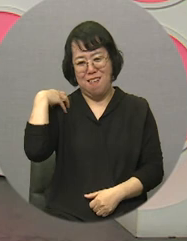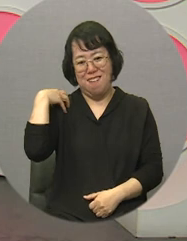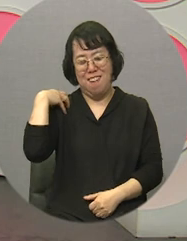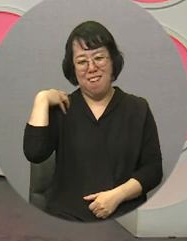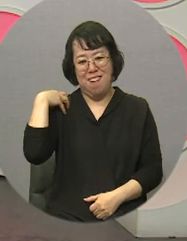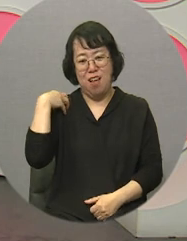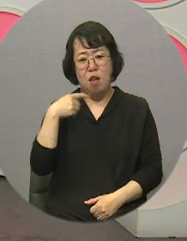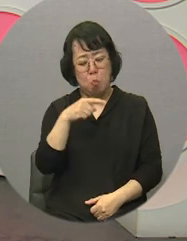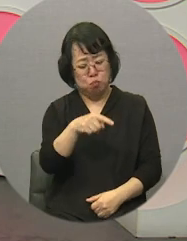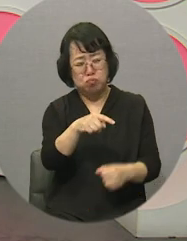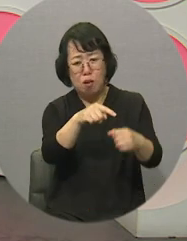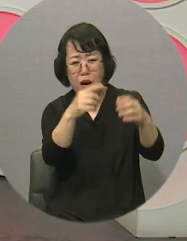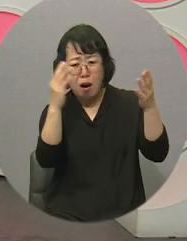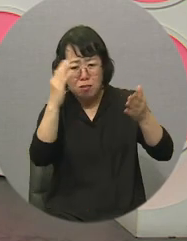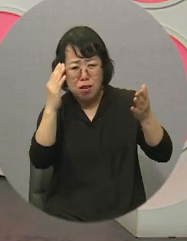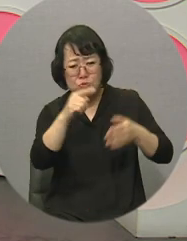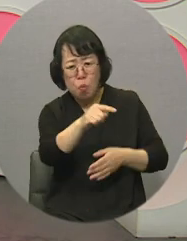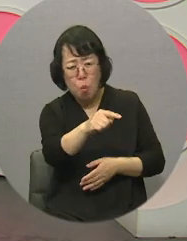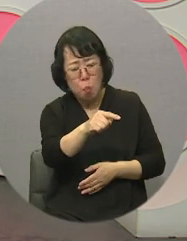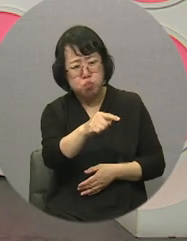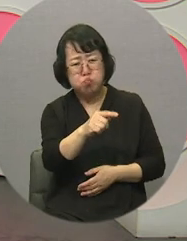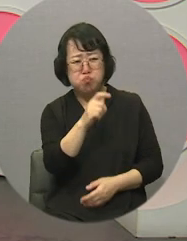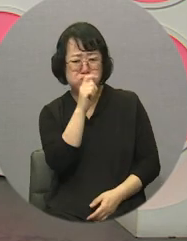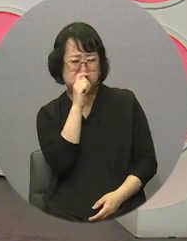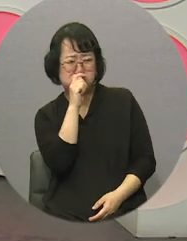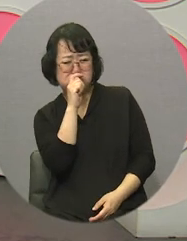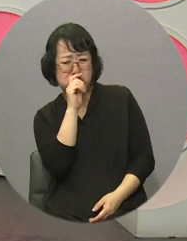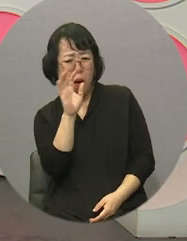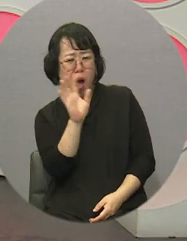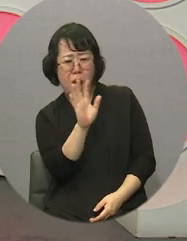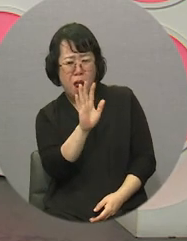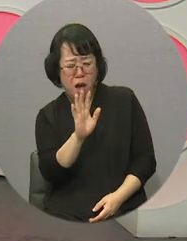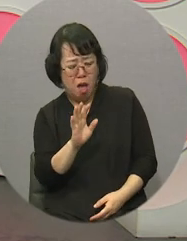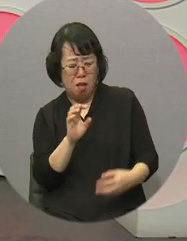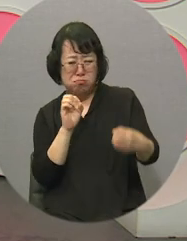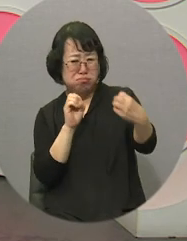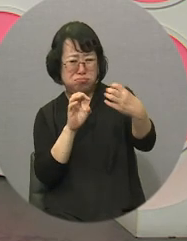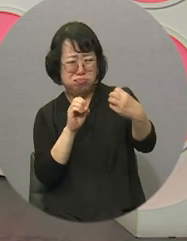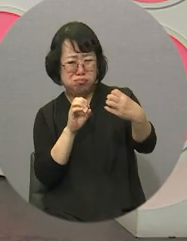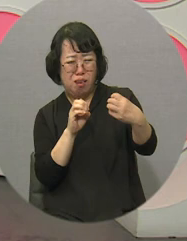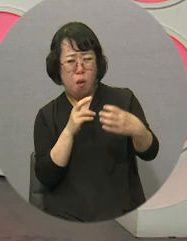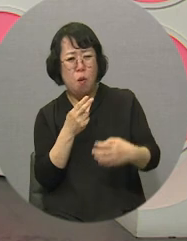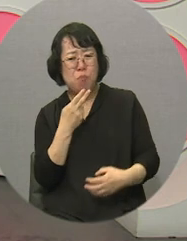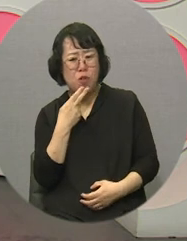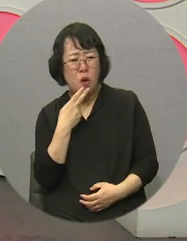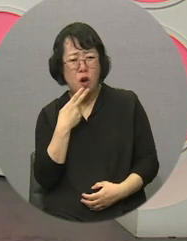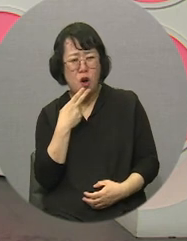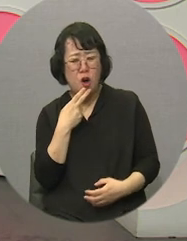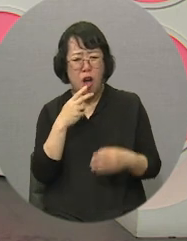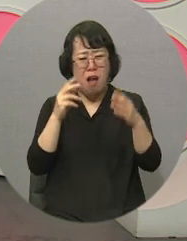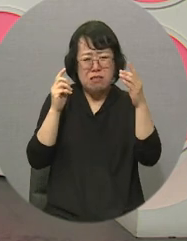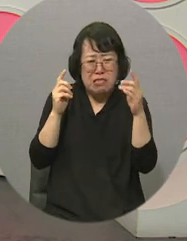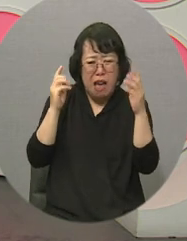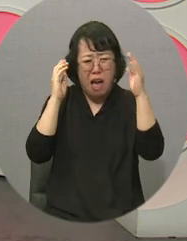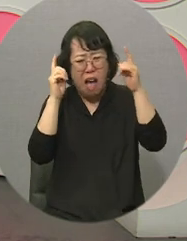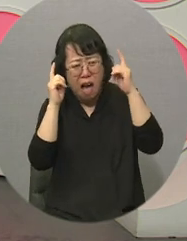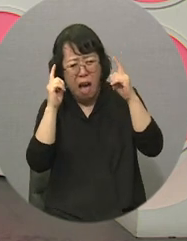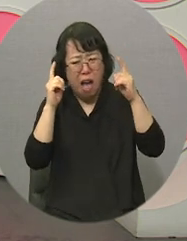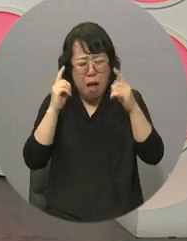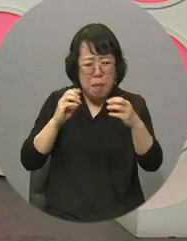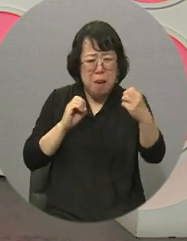않았는데요. 아이들은 수시로 입을 꾹 다물었고, 수업에 집중하기보다는